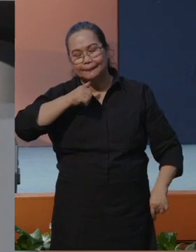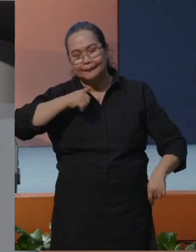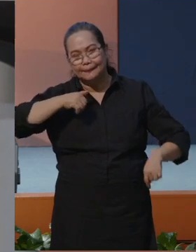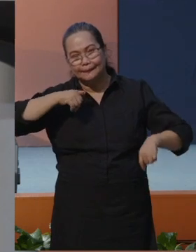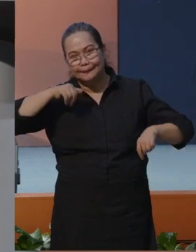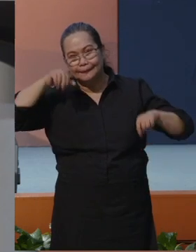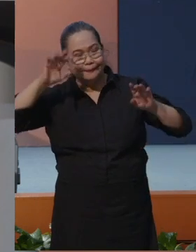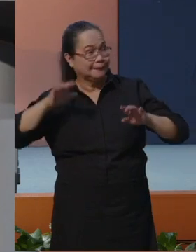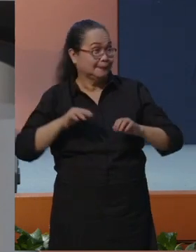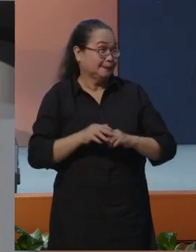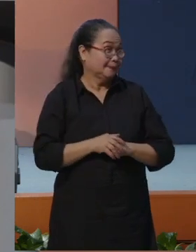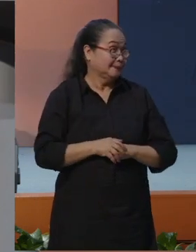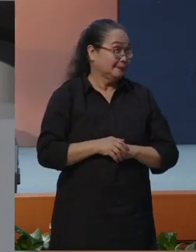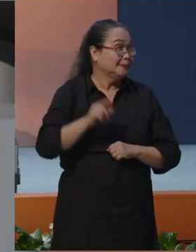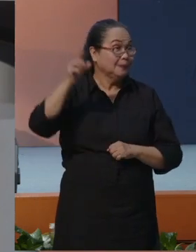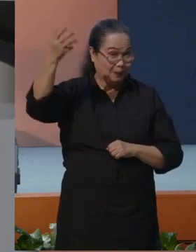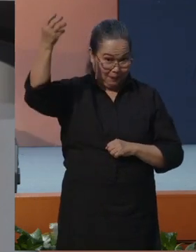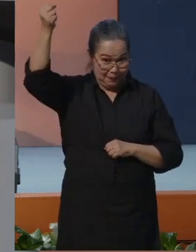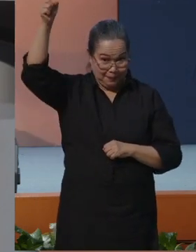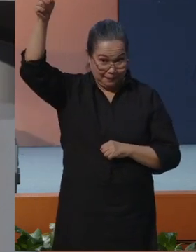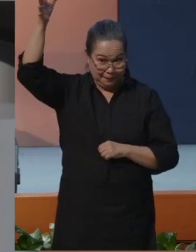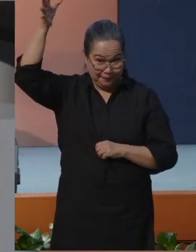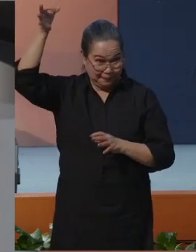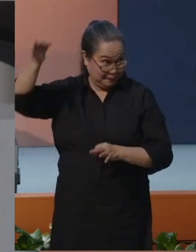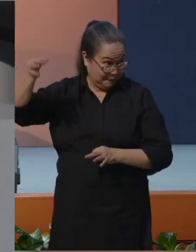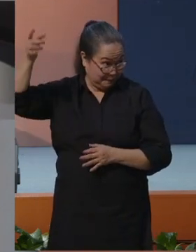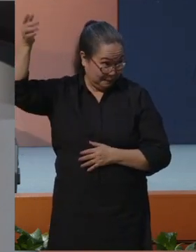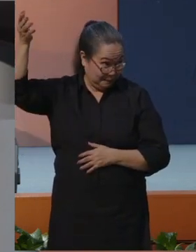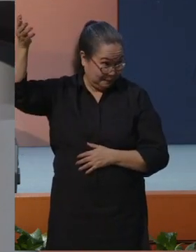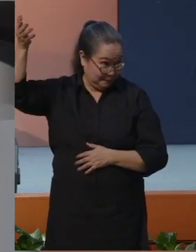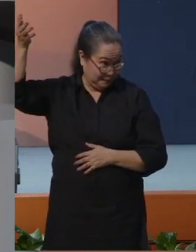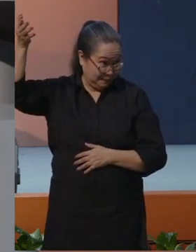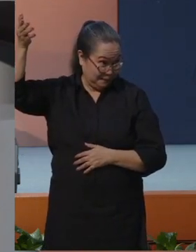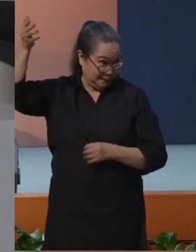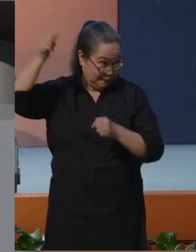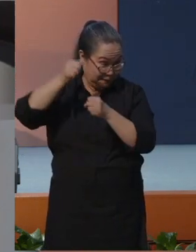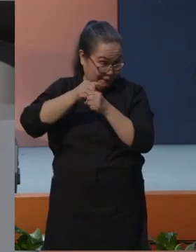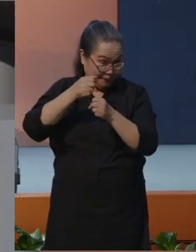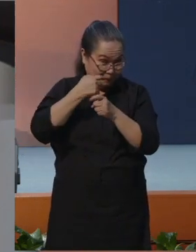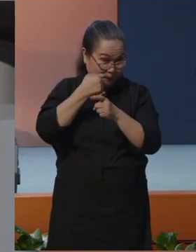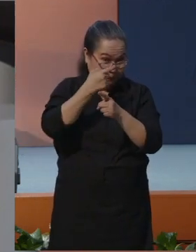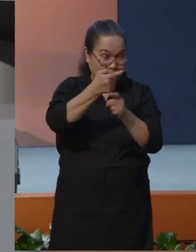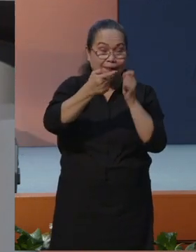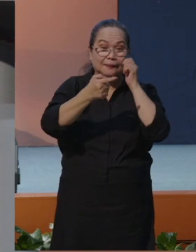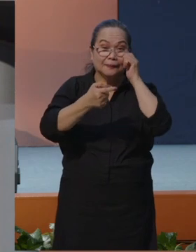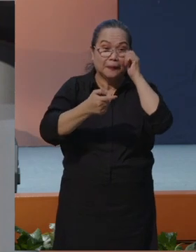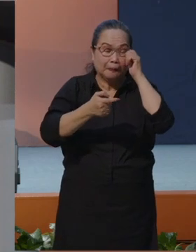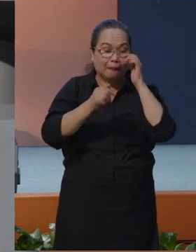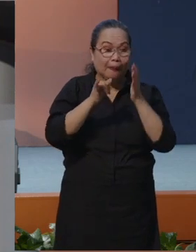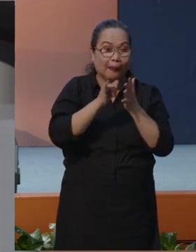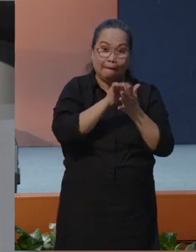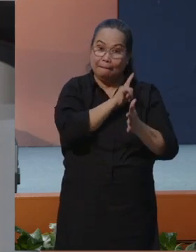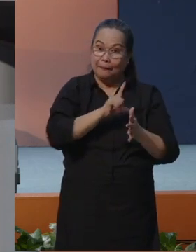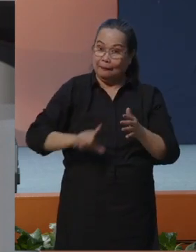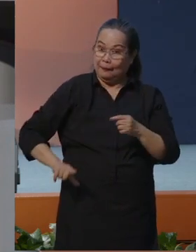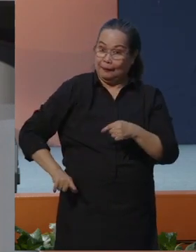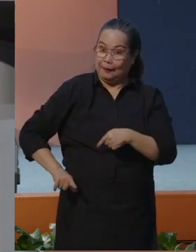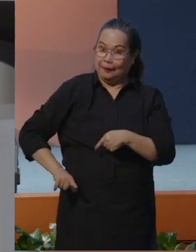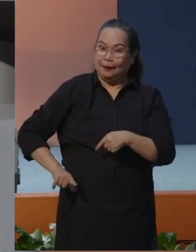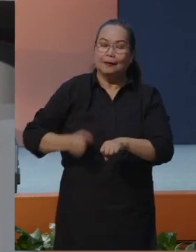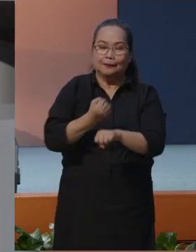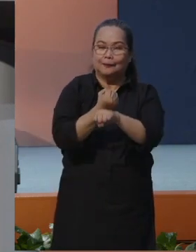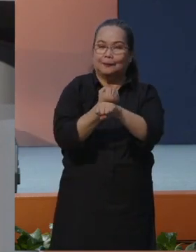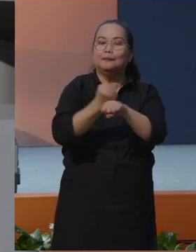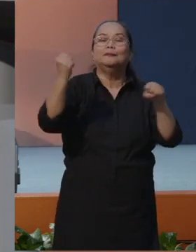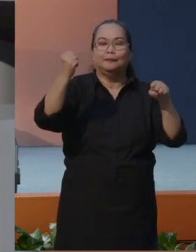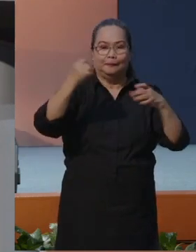Diyos lang po nakakaalam nun. Kaya nung sinabi sa ating teksto that the Lord